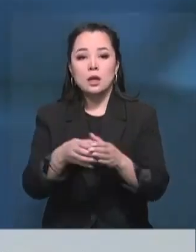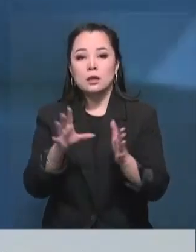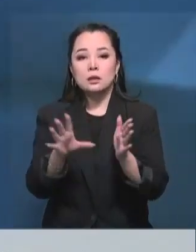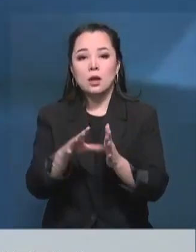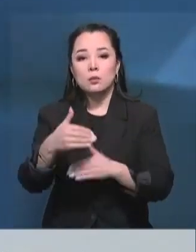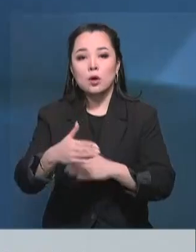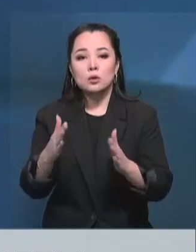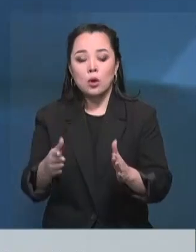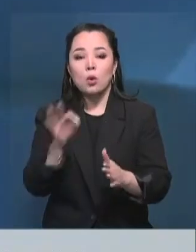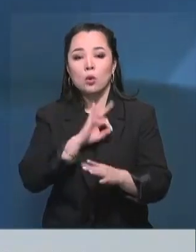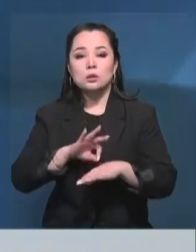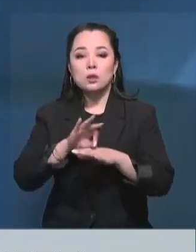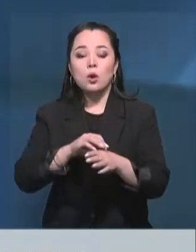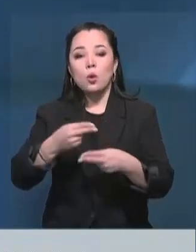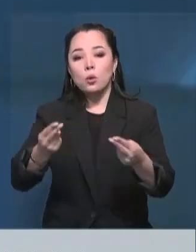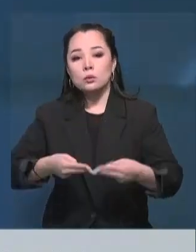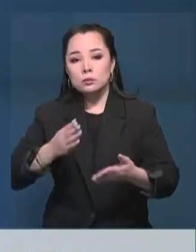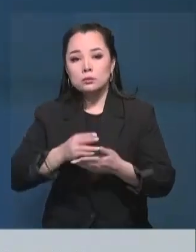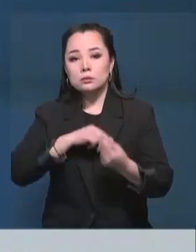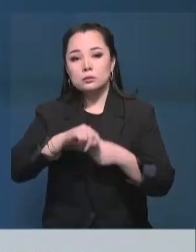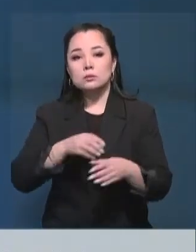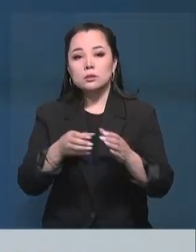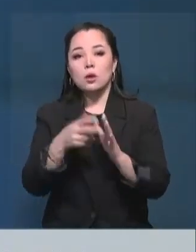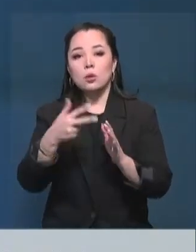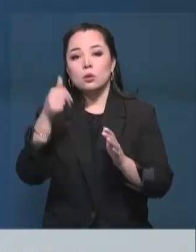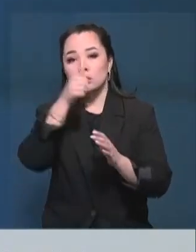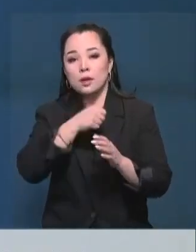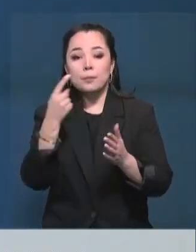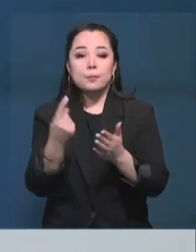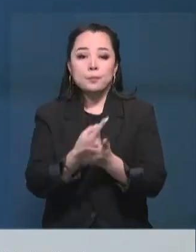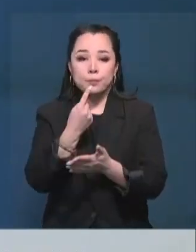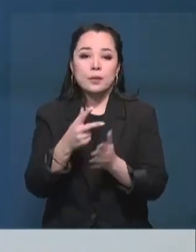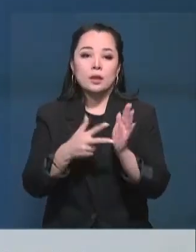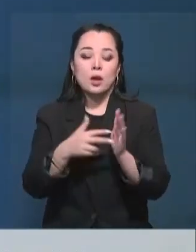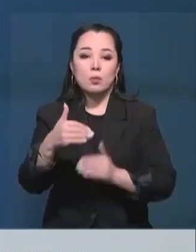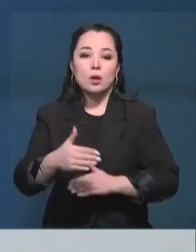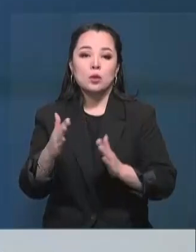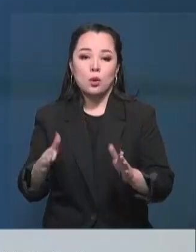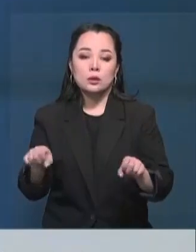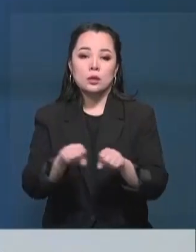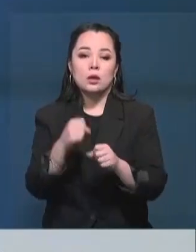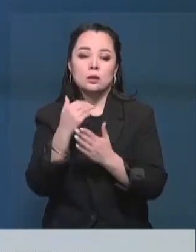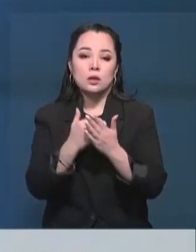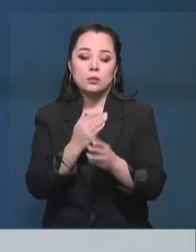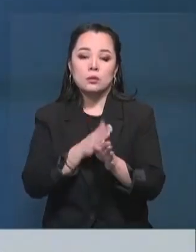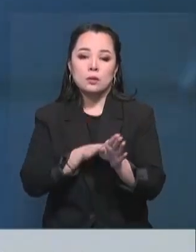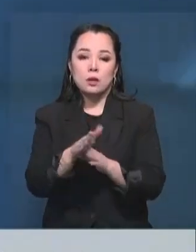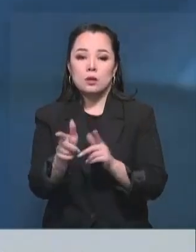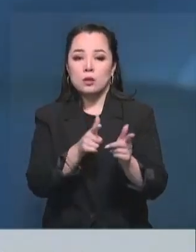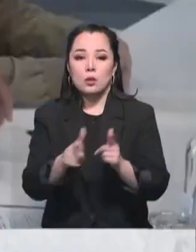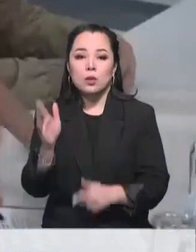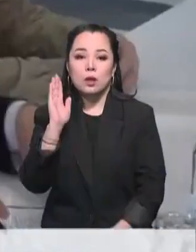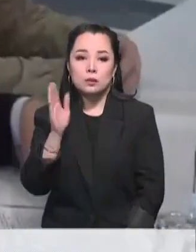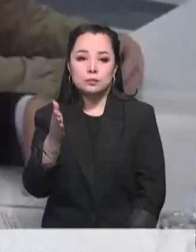энергоблокты қолданысқа беру актісіне қол қойылды. Кәсіпорын соңғы 30 жылда алғаш рет 8 блокты режимде толық қуатта жұмыс істейді.